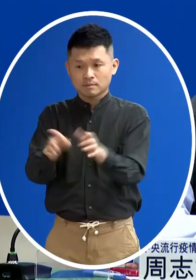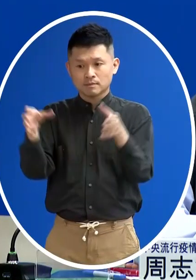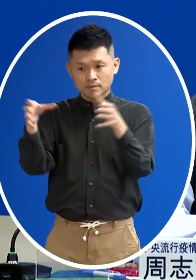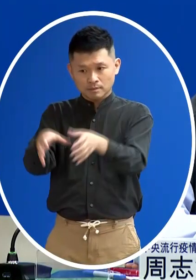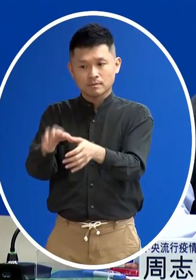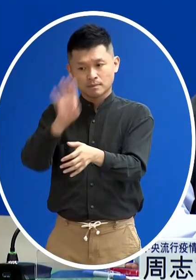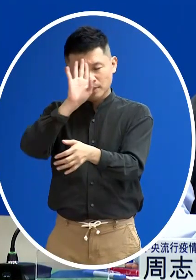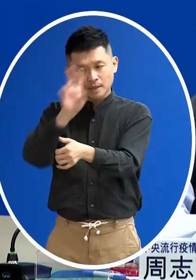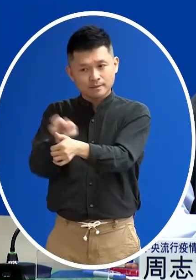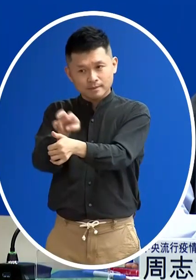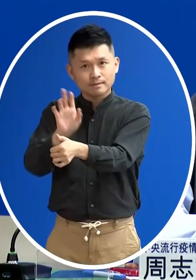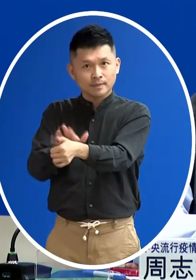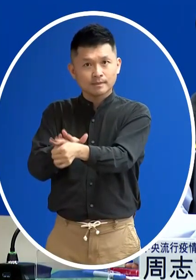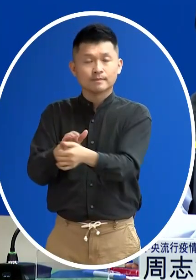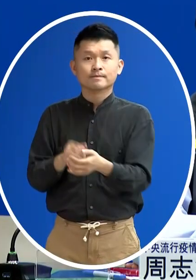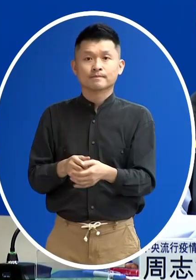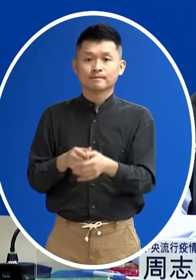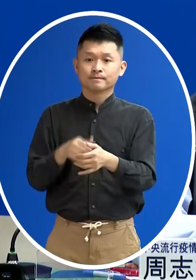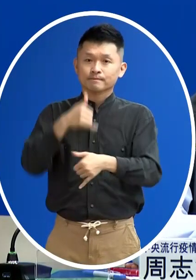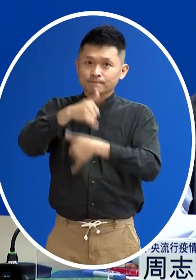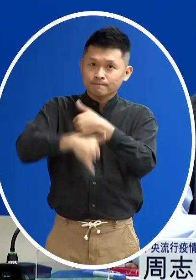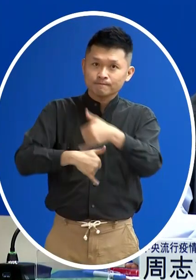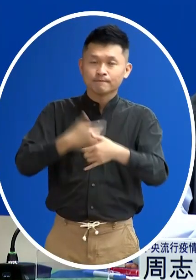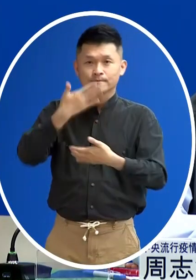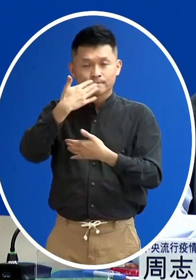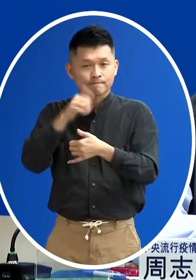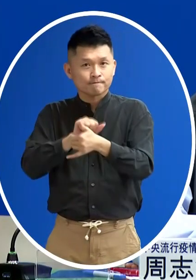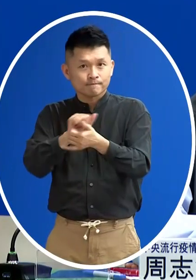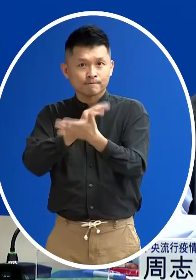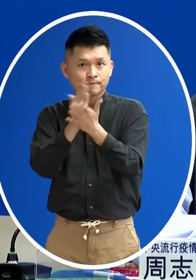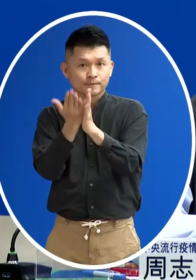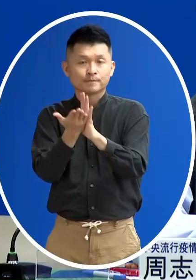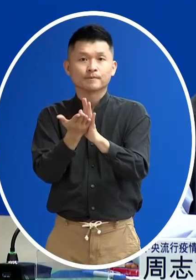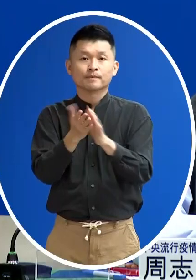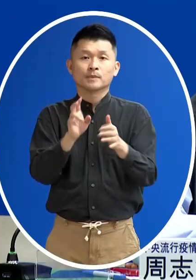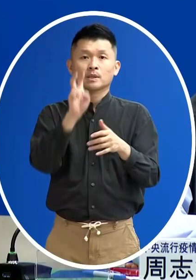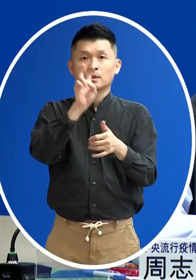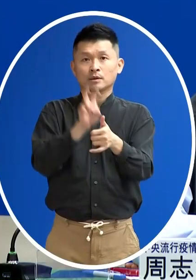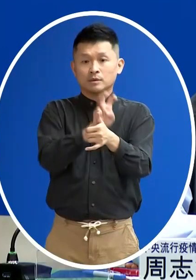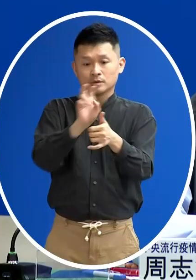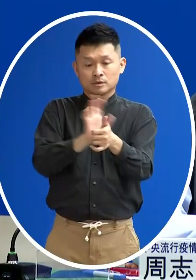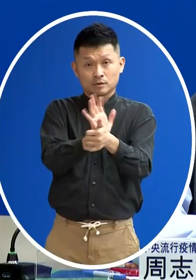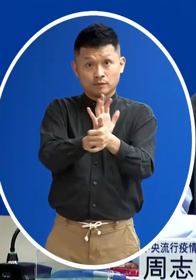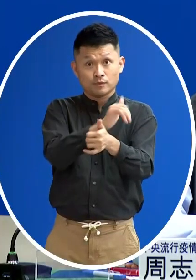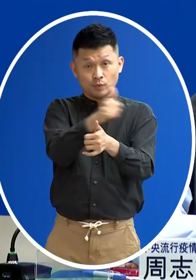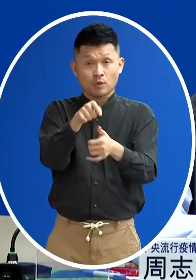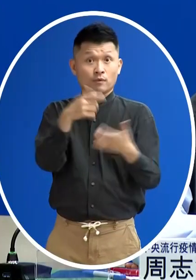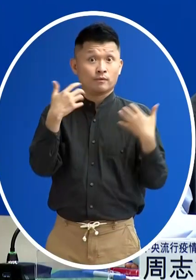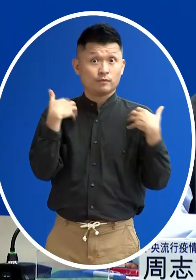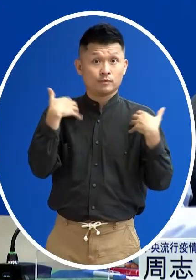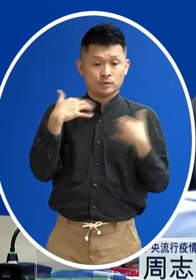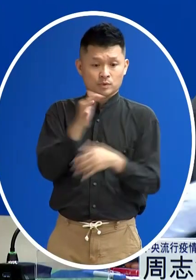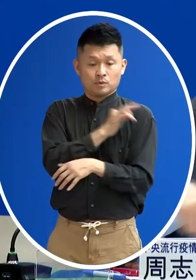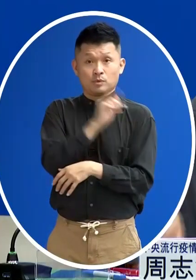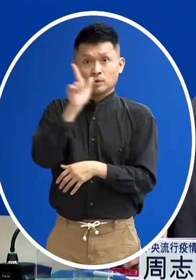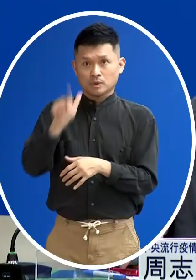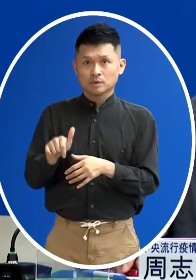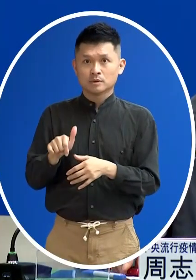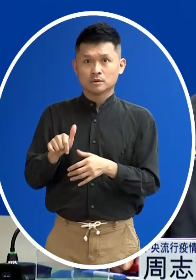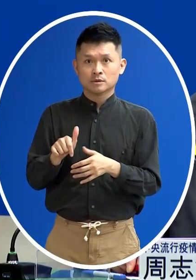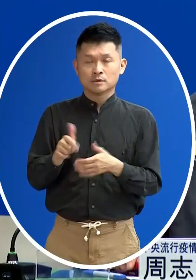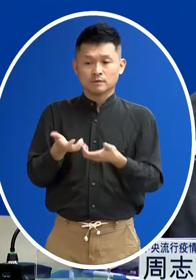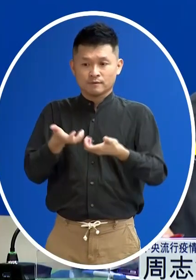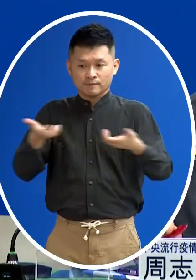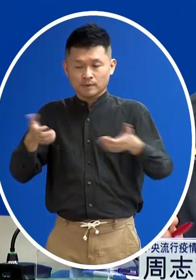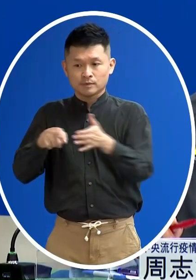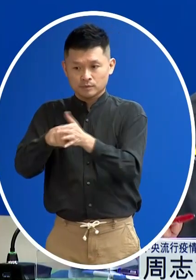个病患，就生活起居照顾的部分由这个照护员来分担，我们护理师让我们护理师可以专心来做这个